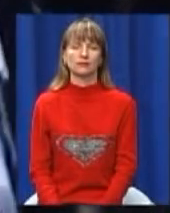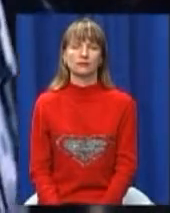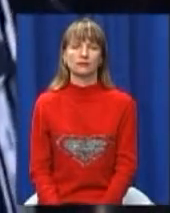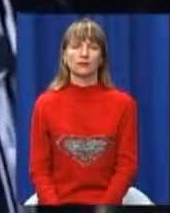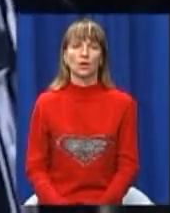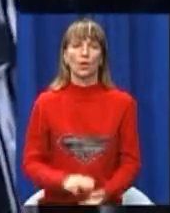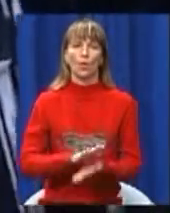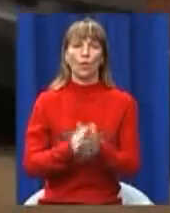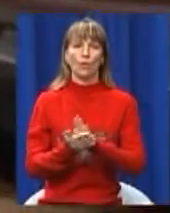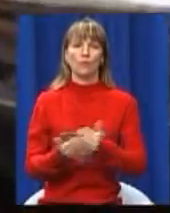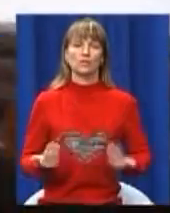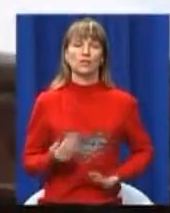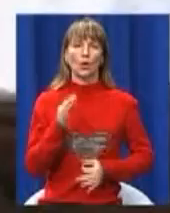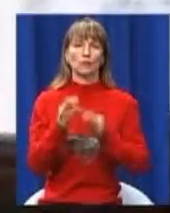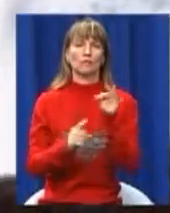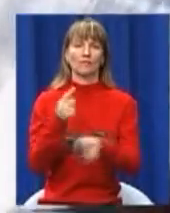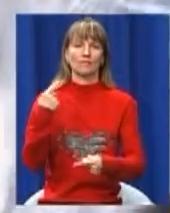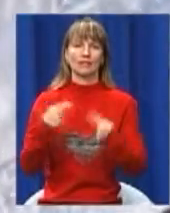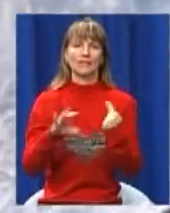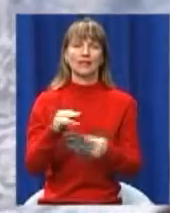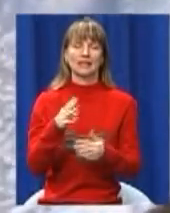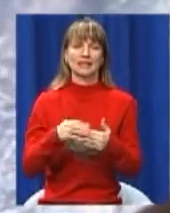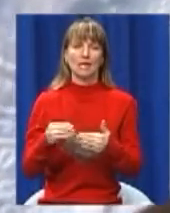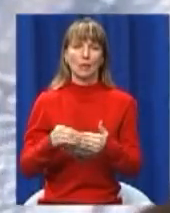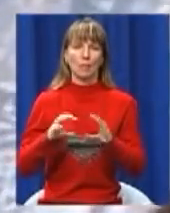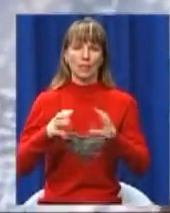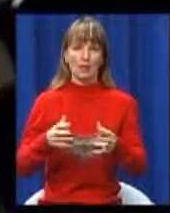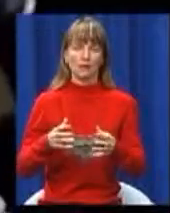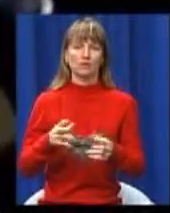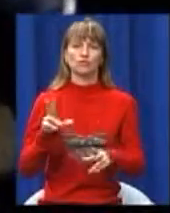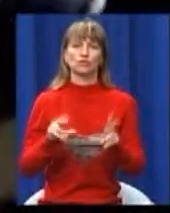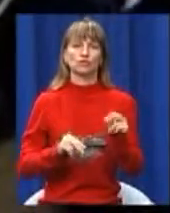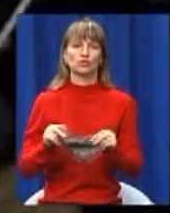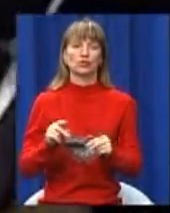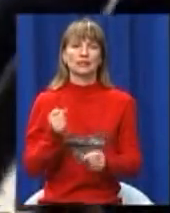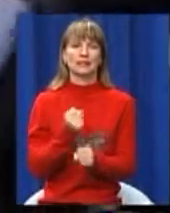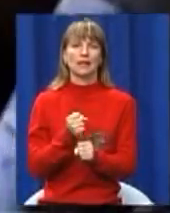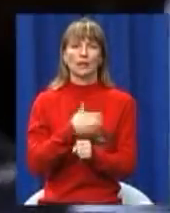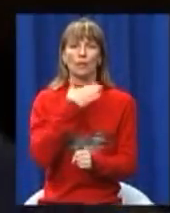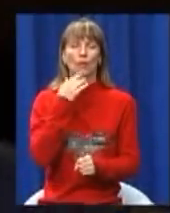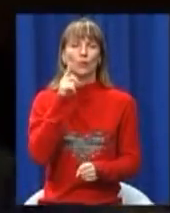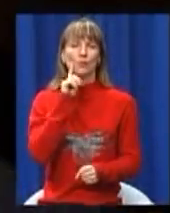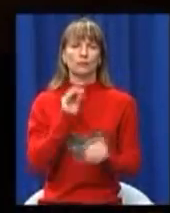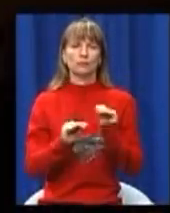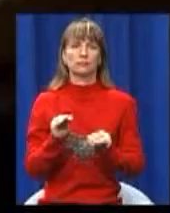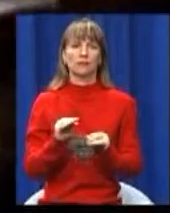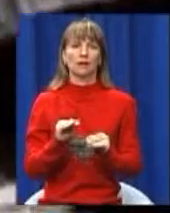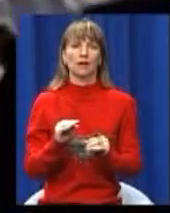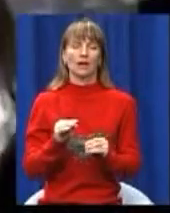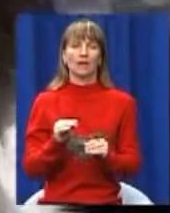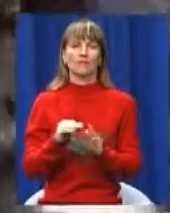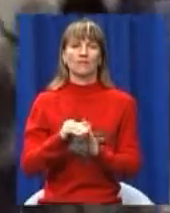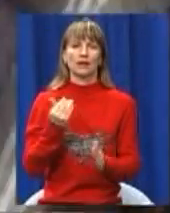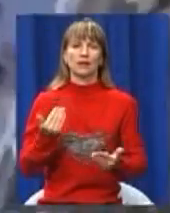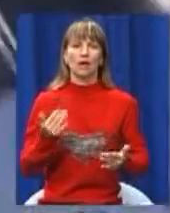Умови життя космонавтів значно відрізняються від земних, незважаючи на те, що розроблено чимало спеціальних пристосувань, покликаних полегшити